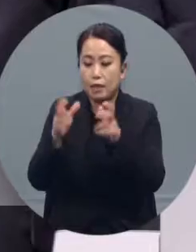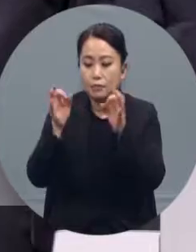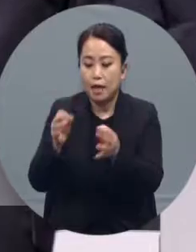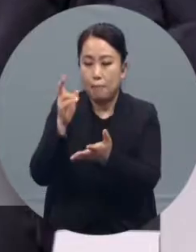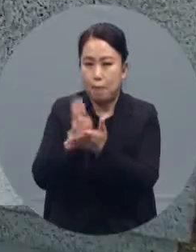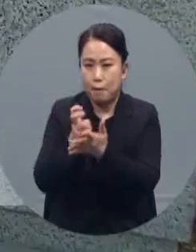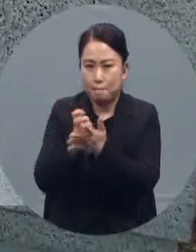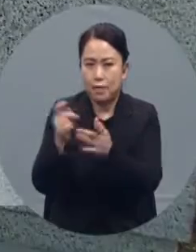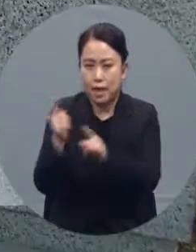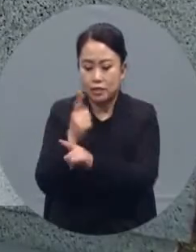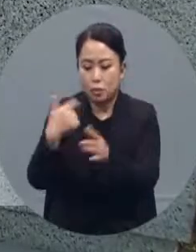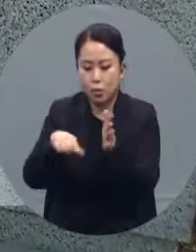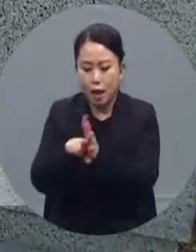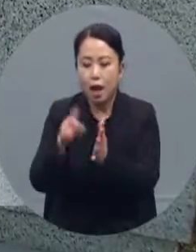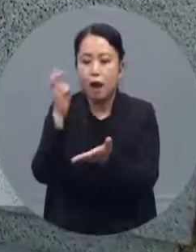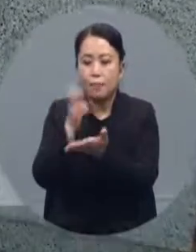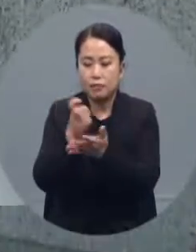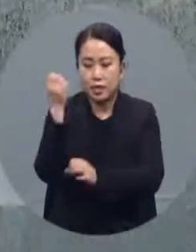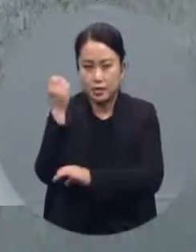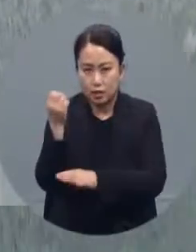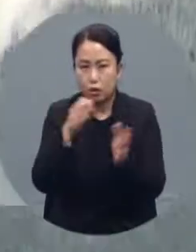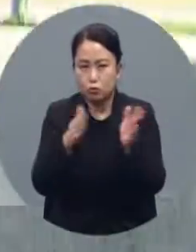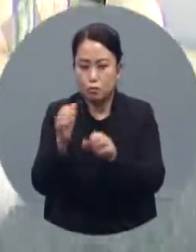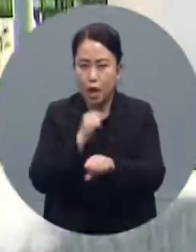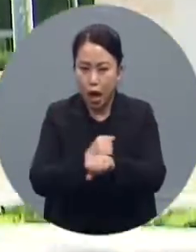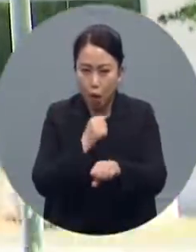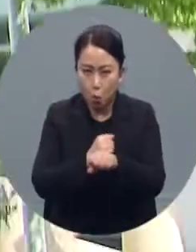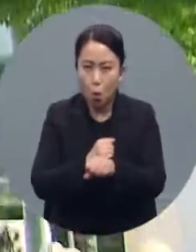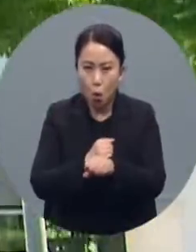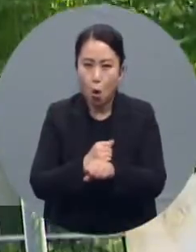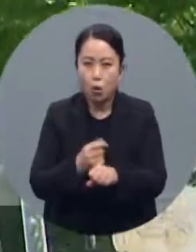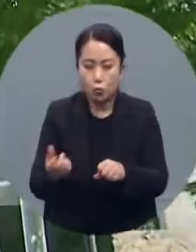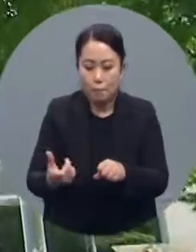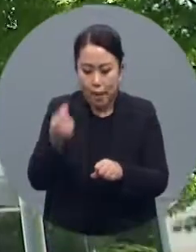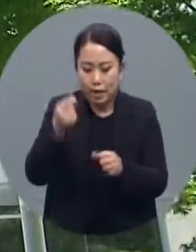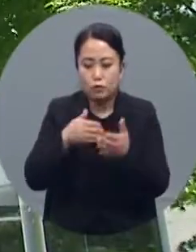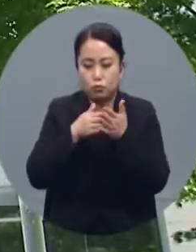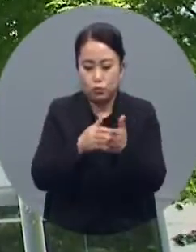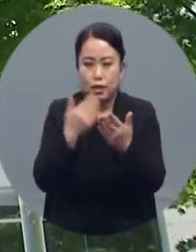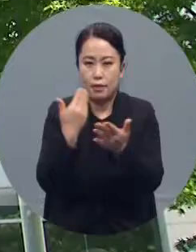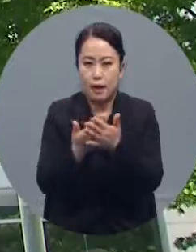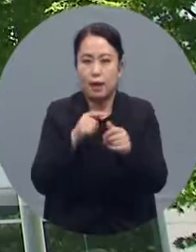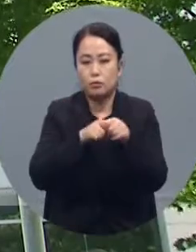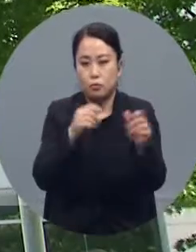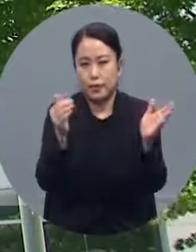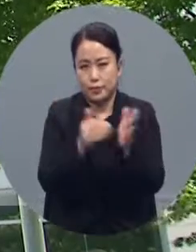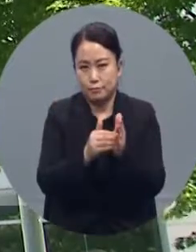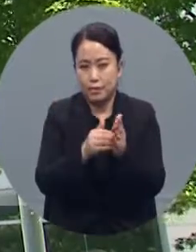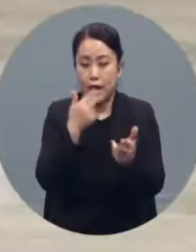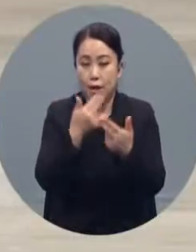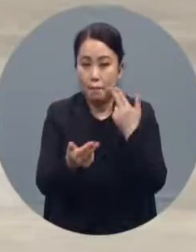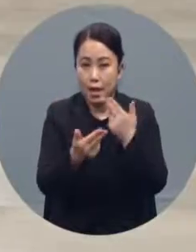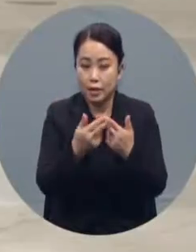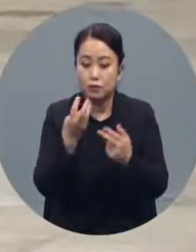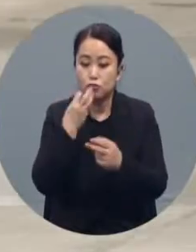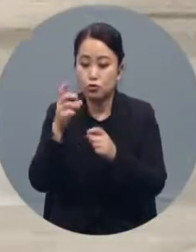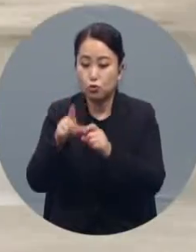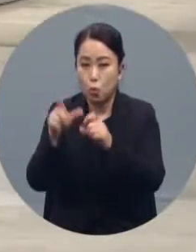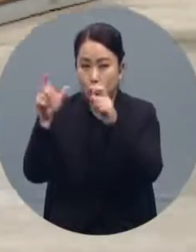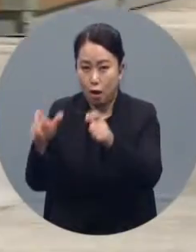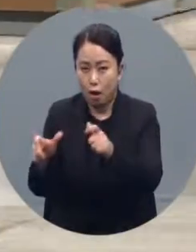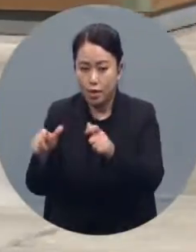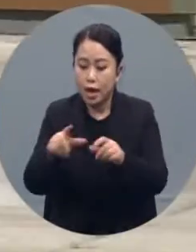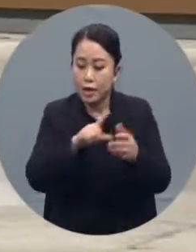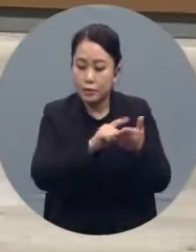마련과 정부의 한국산업은행 부산 이전 조속 추진 등을 촉구했습니다. 협의회는 수도권과 지방의